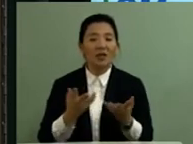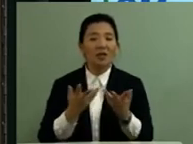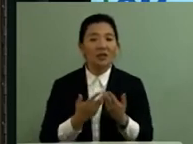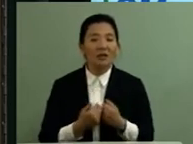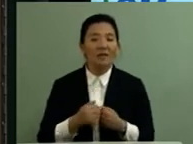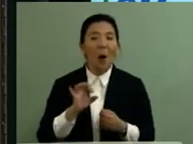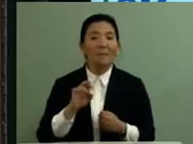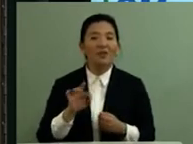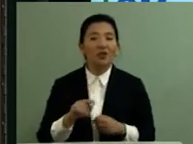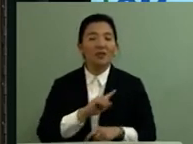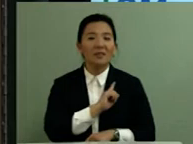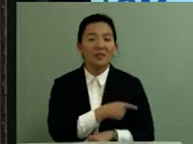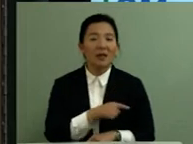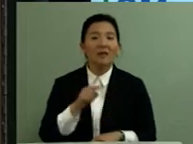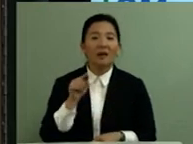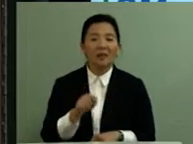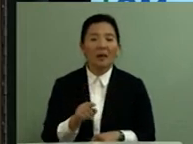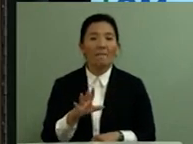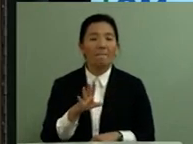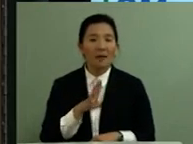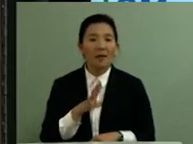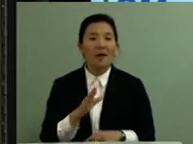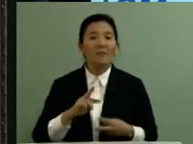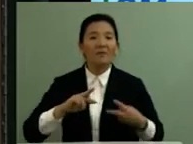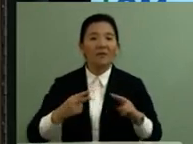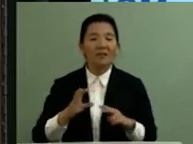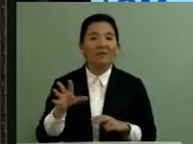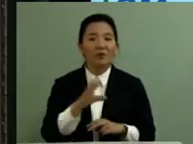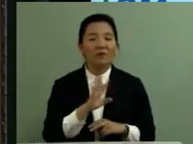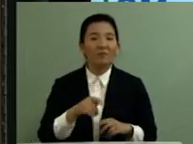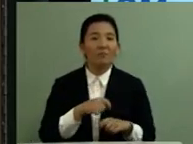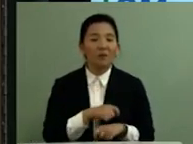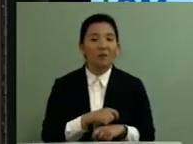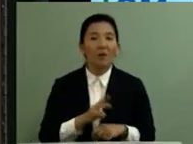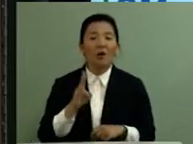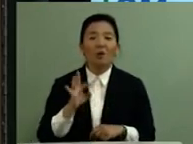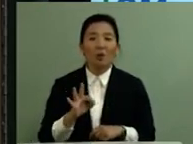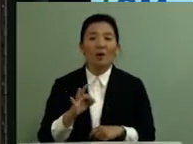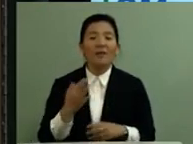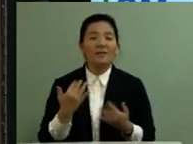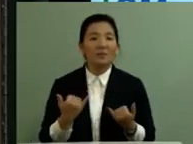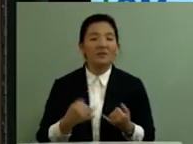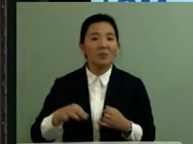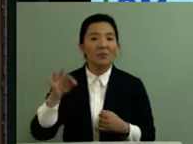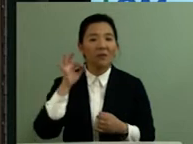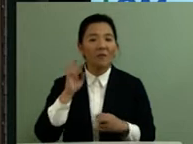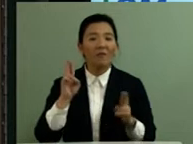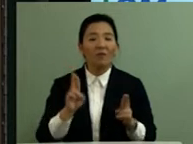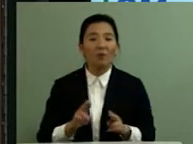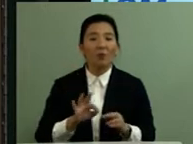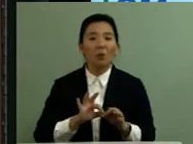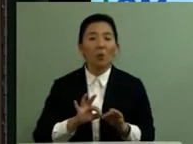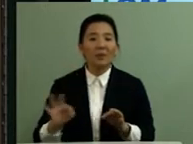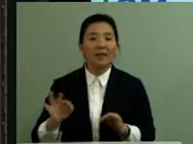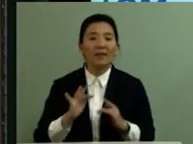бы оптическую силу, тогда бы мы и переводили все в метры. Ну и теперь вспоминаем формулу тонкой